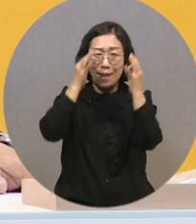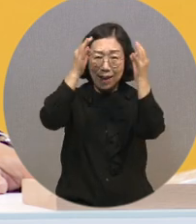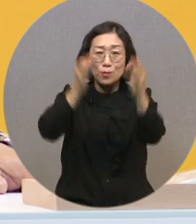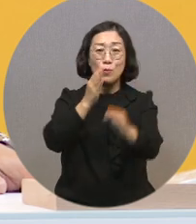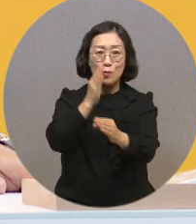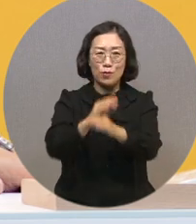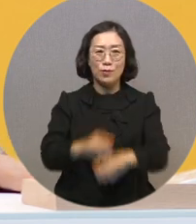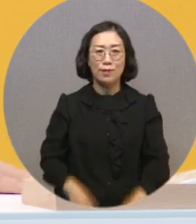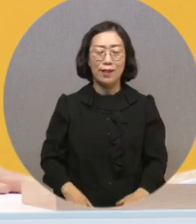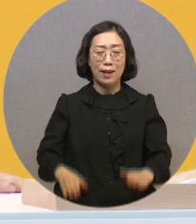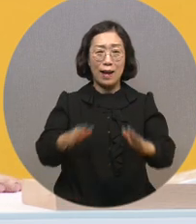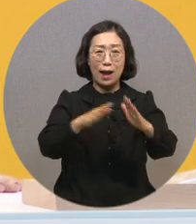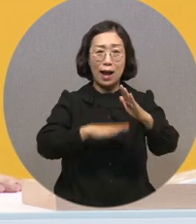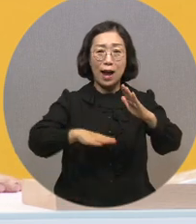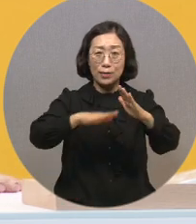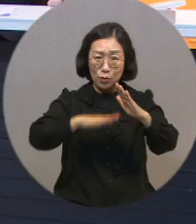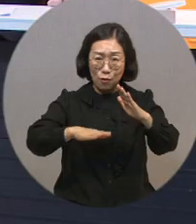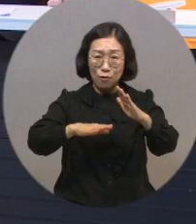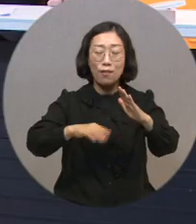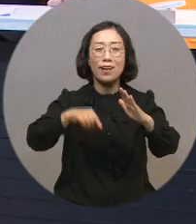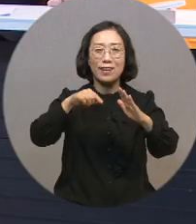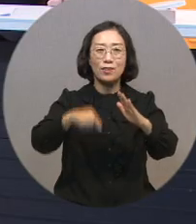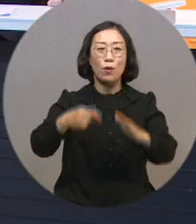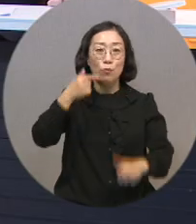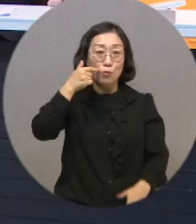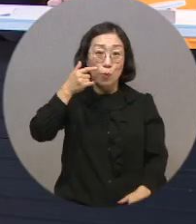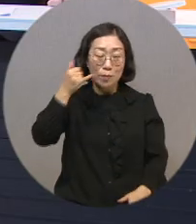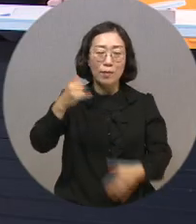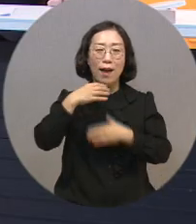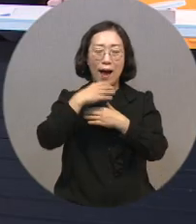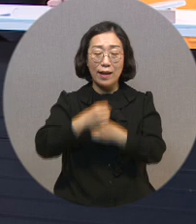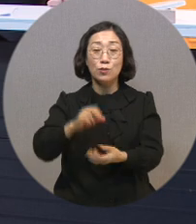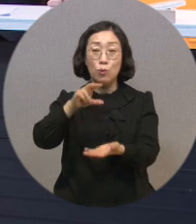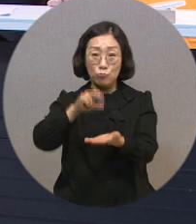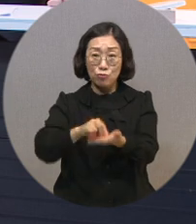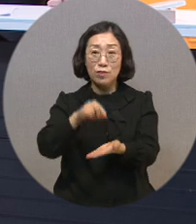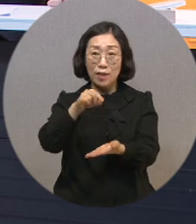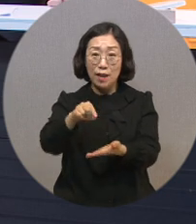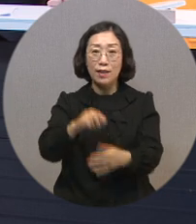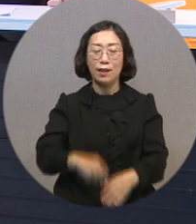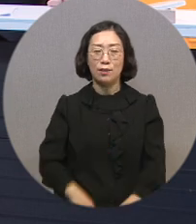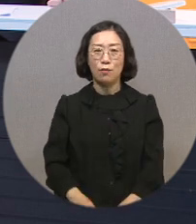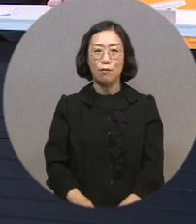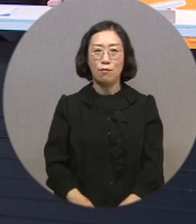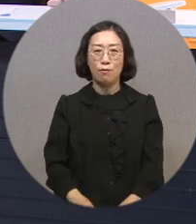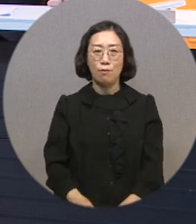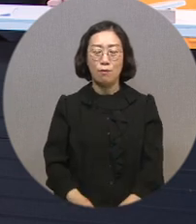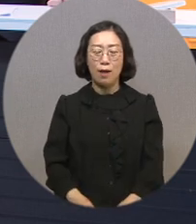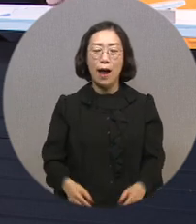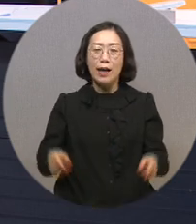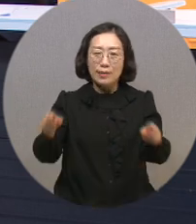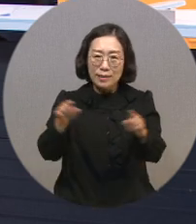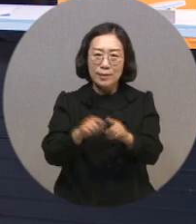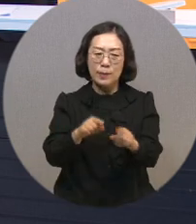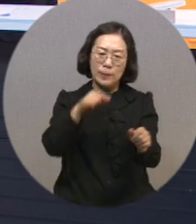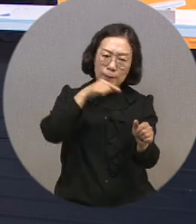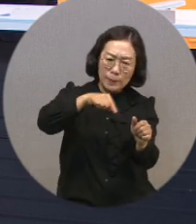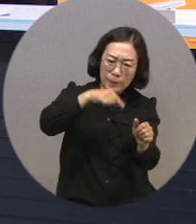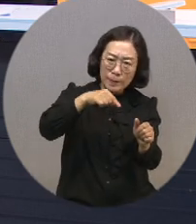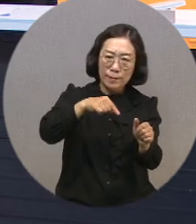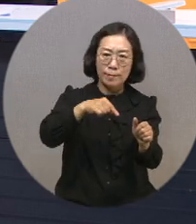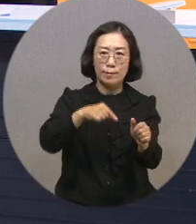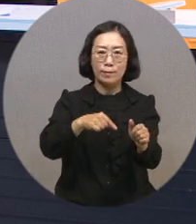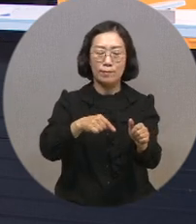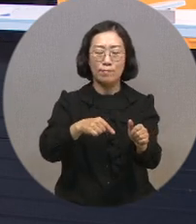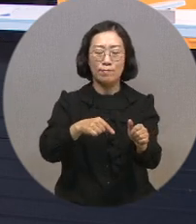네. 이 가정에서 이 부모님들도 네. 좀 안전망을 위해서 좀 가정 교육도 좀 함께 병행을